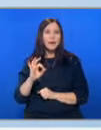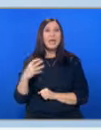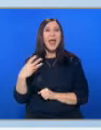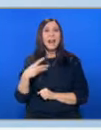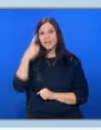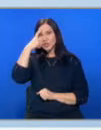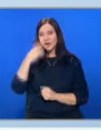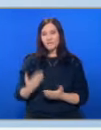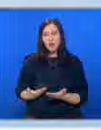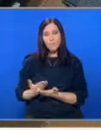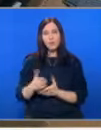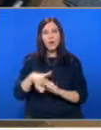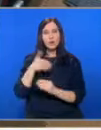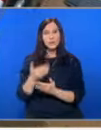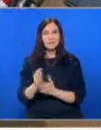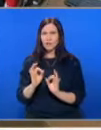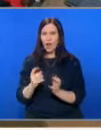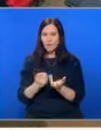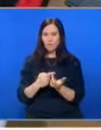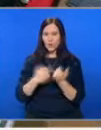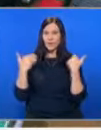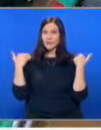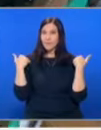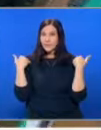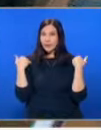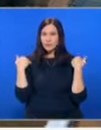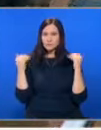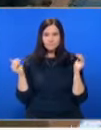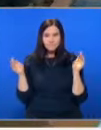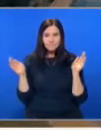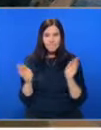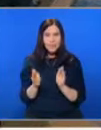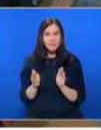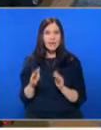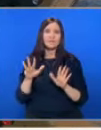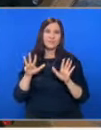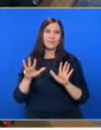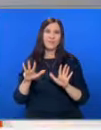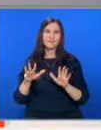Чернева е подала оставка. Така броят на кандидатите намалява на 9.